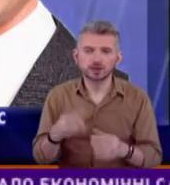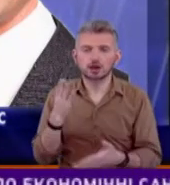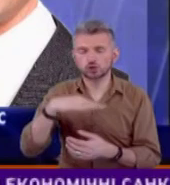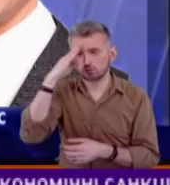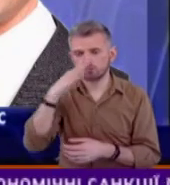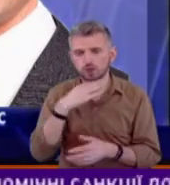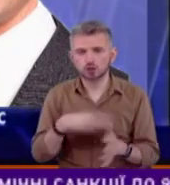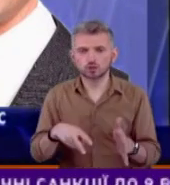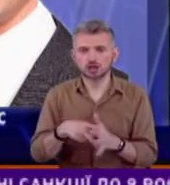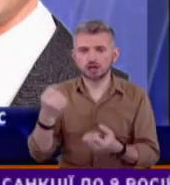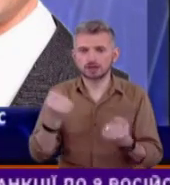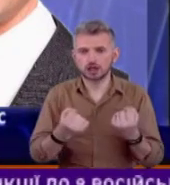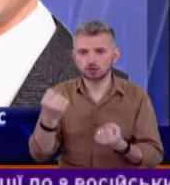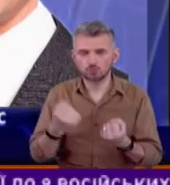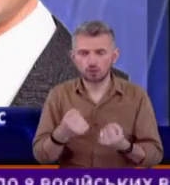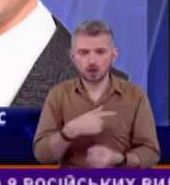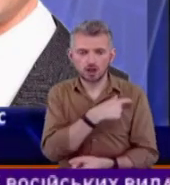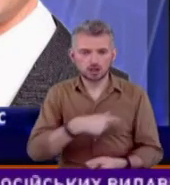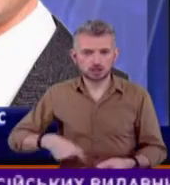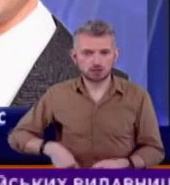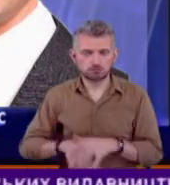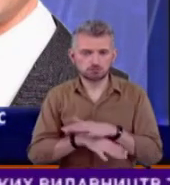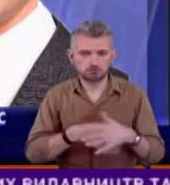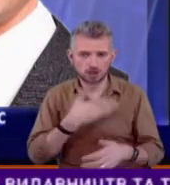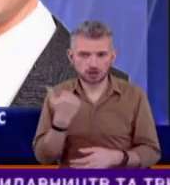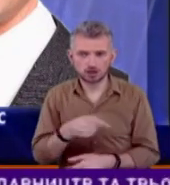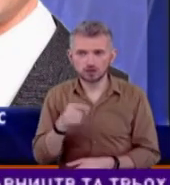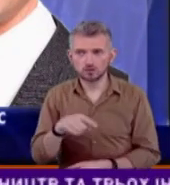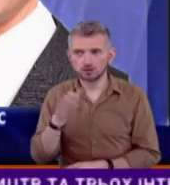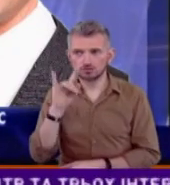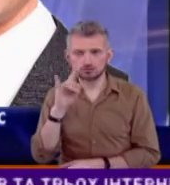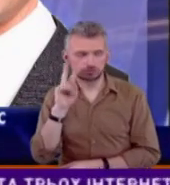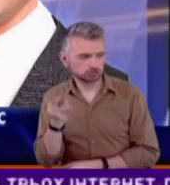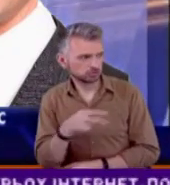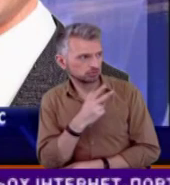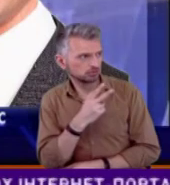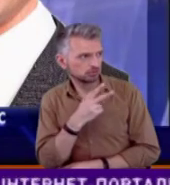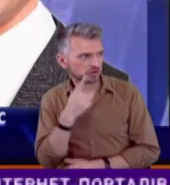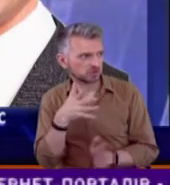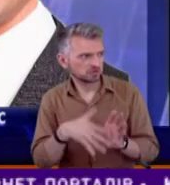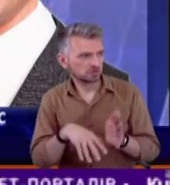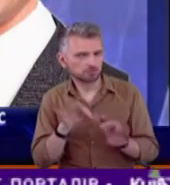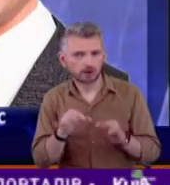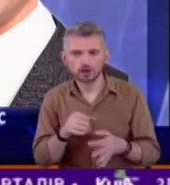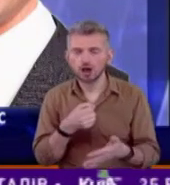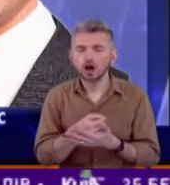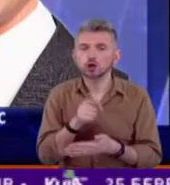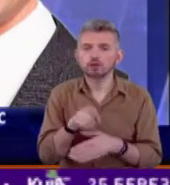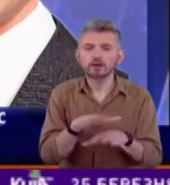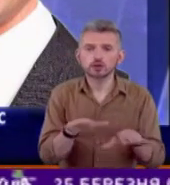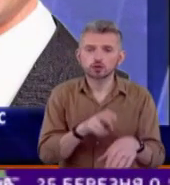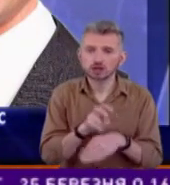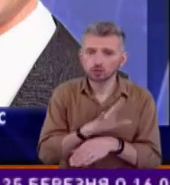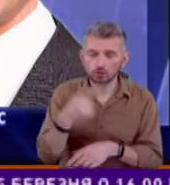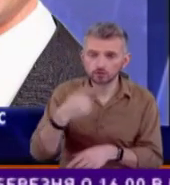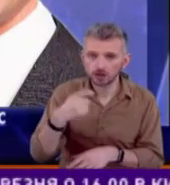батько сідає за кермо і не пристібає ремінь безпеки, на нього дивиться дитина і розуміє, що це правильно. А до вас в садочок не приходив інспектор ДАІ?